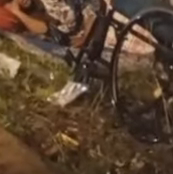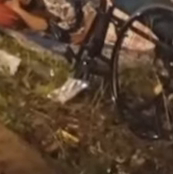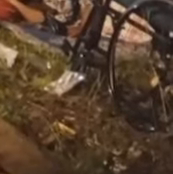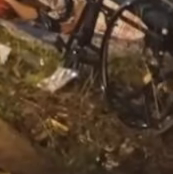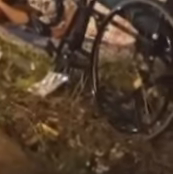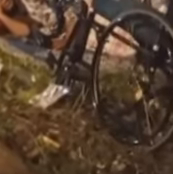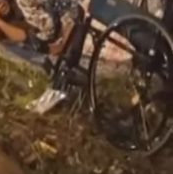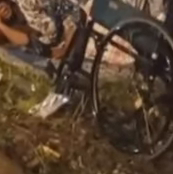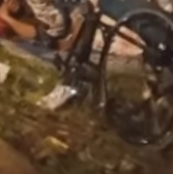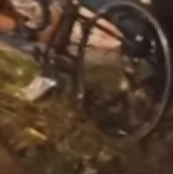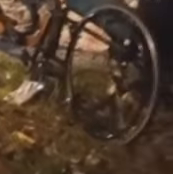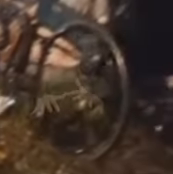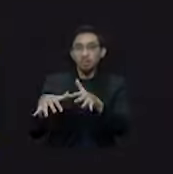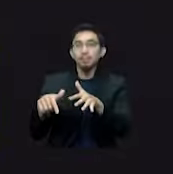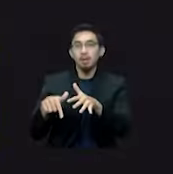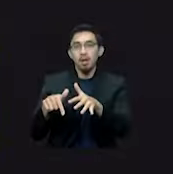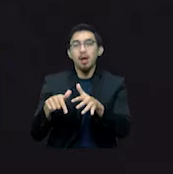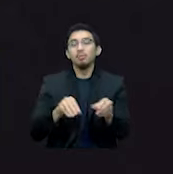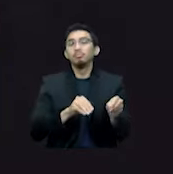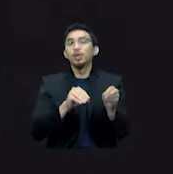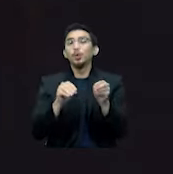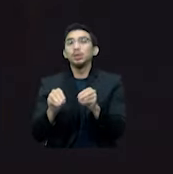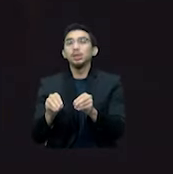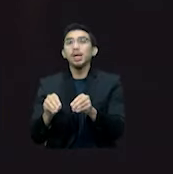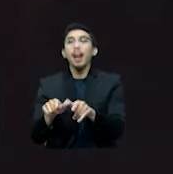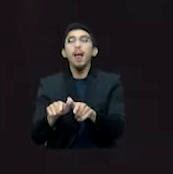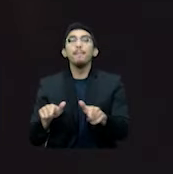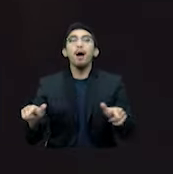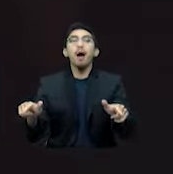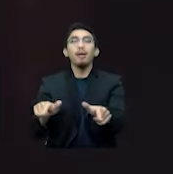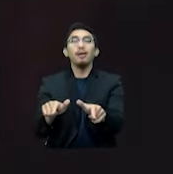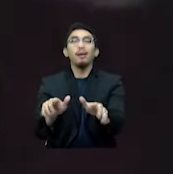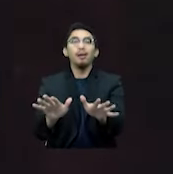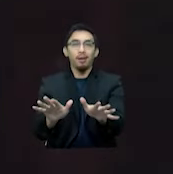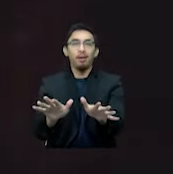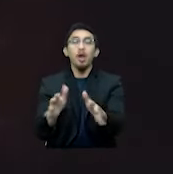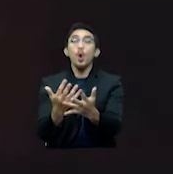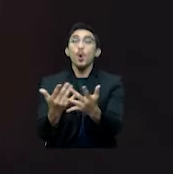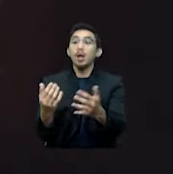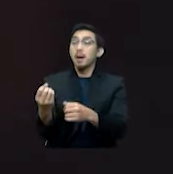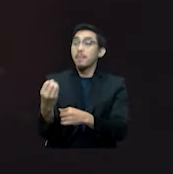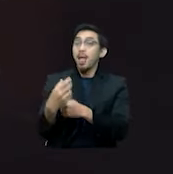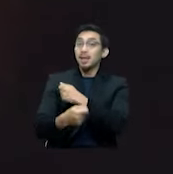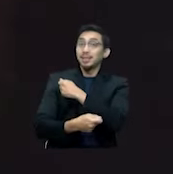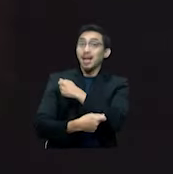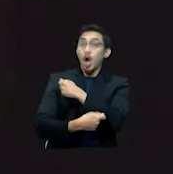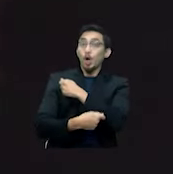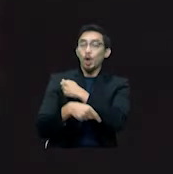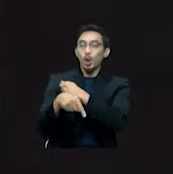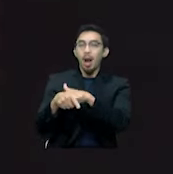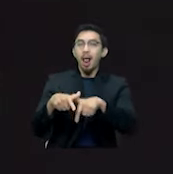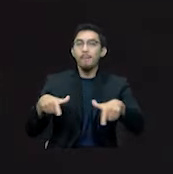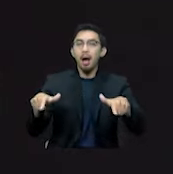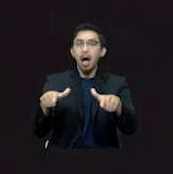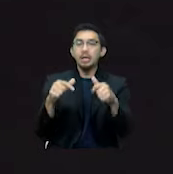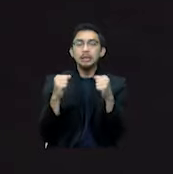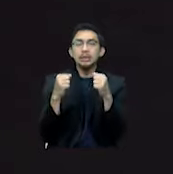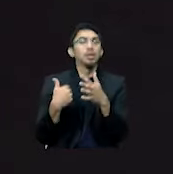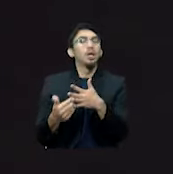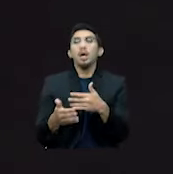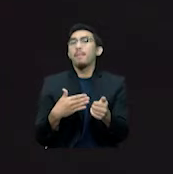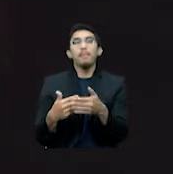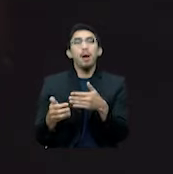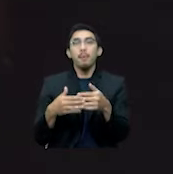sebuah lapangan. Warga memilih bermalam dan menjalani sahur di lapangan meski kedinginan dan tanpa cukup penerangan,